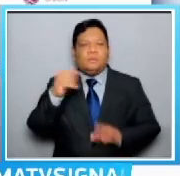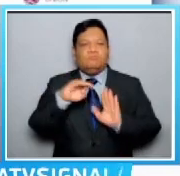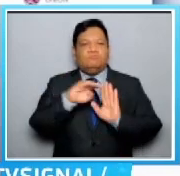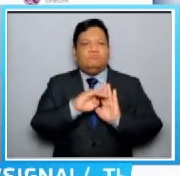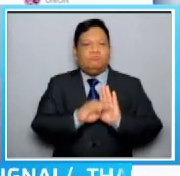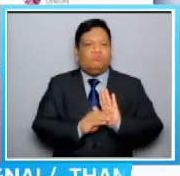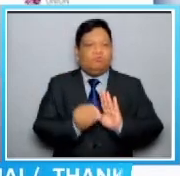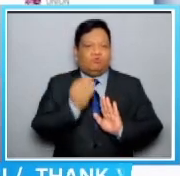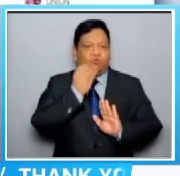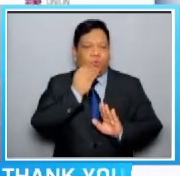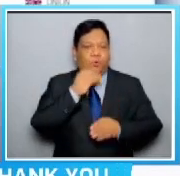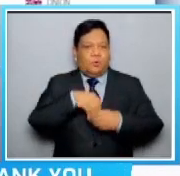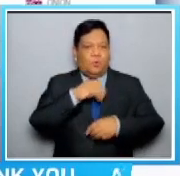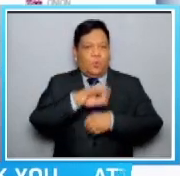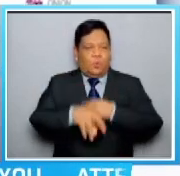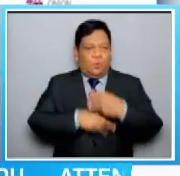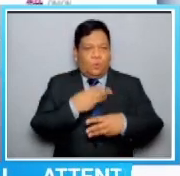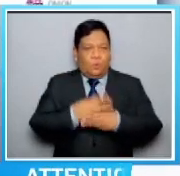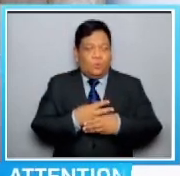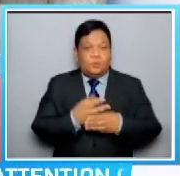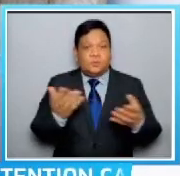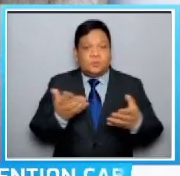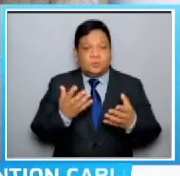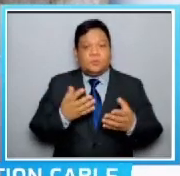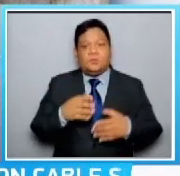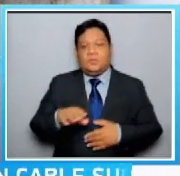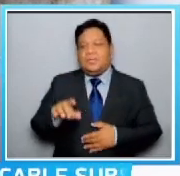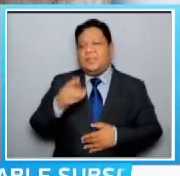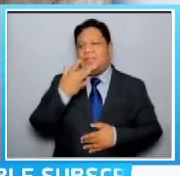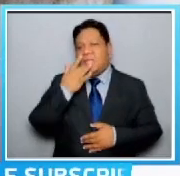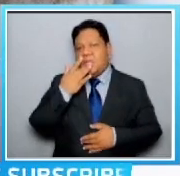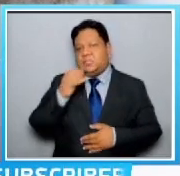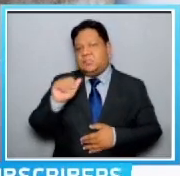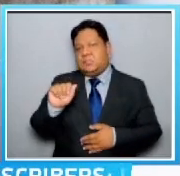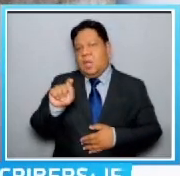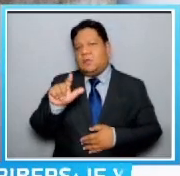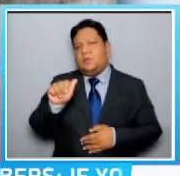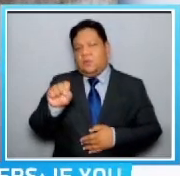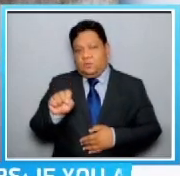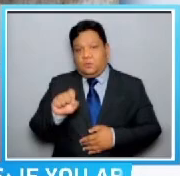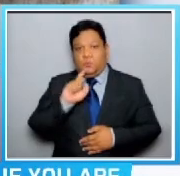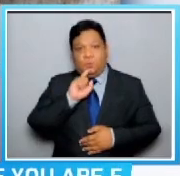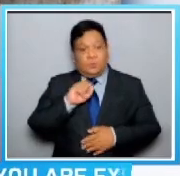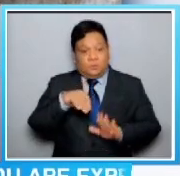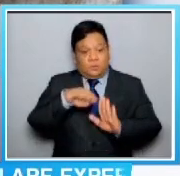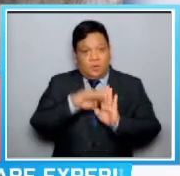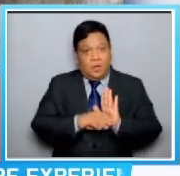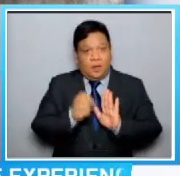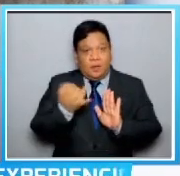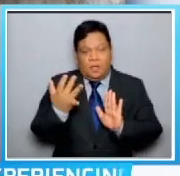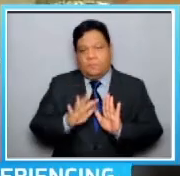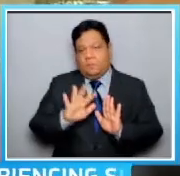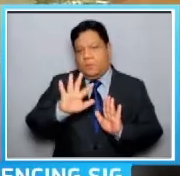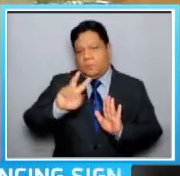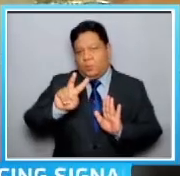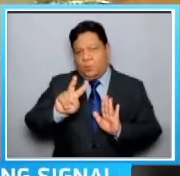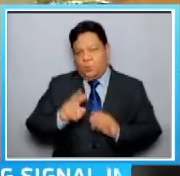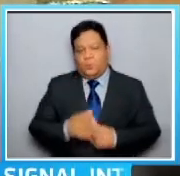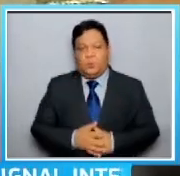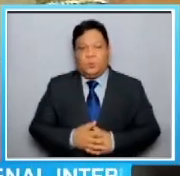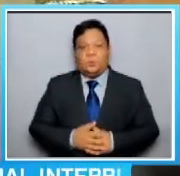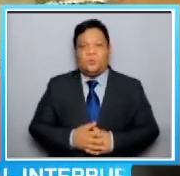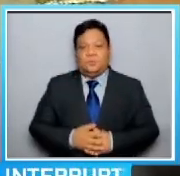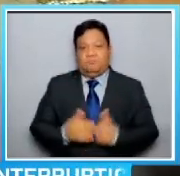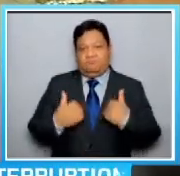ng international food website na Taste Atlas. Sa katunayan, nasa 52nd spot ito sa listahan. Pinusuan ito